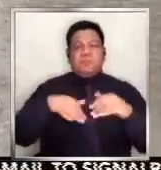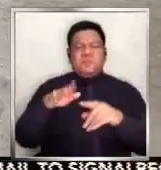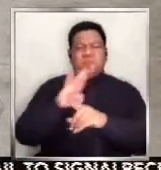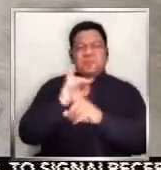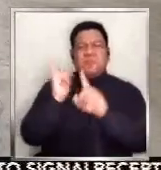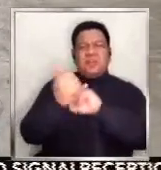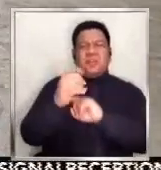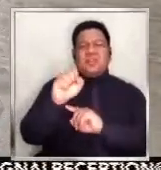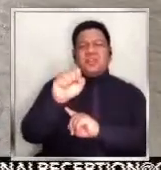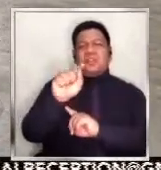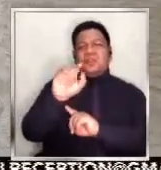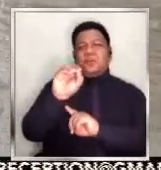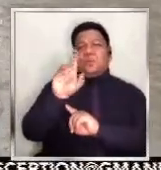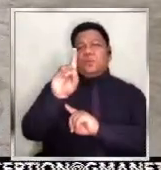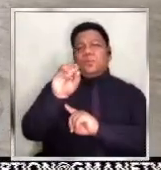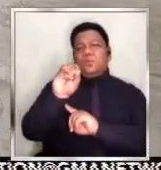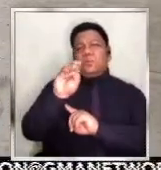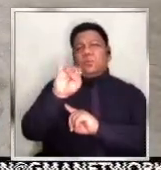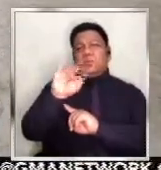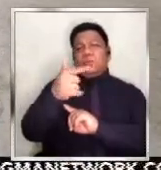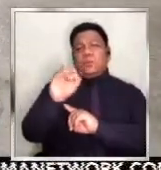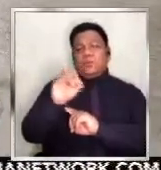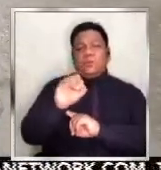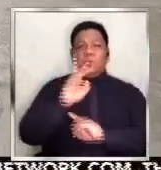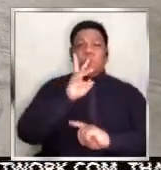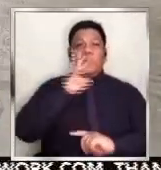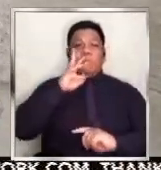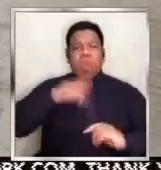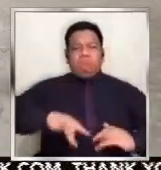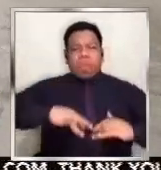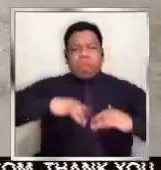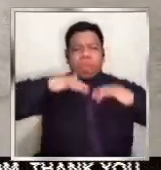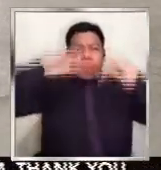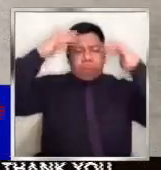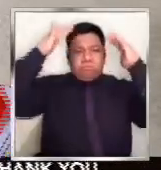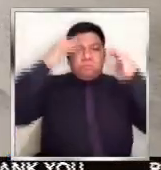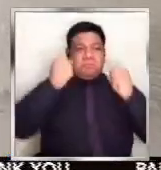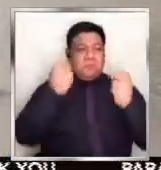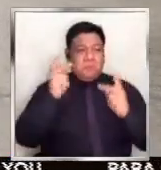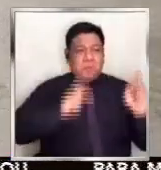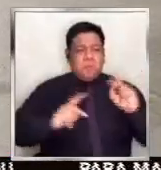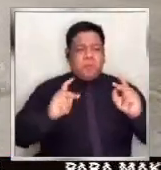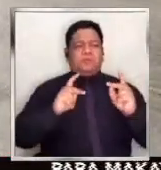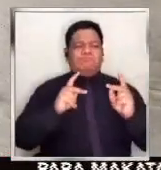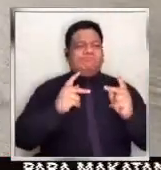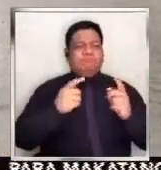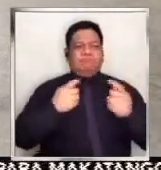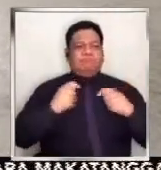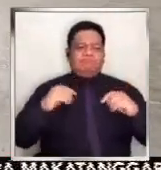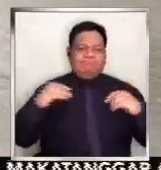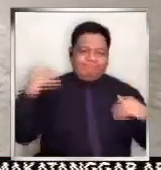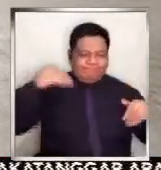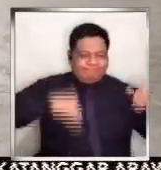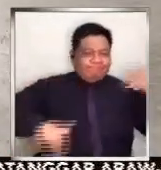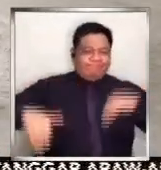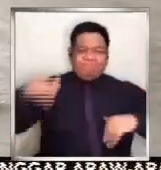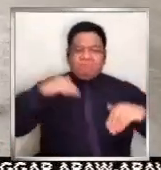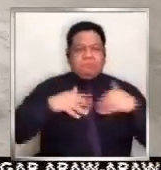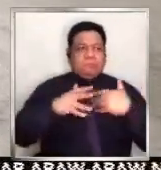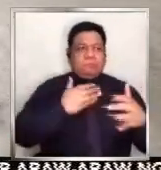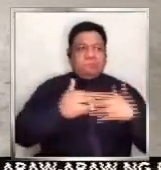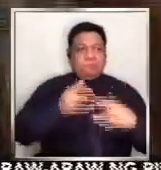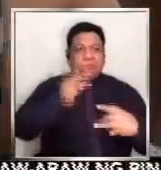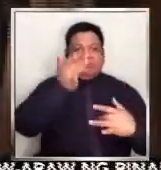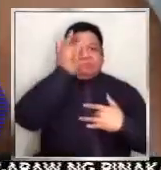ang baha. Kaya naman marami sa mga lumilikas na residente ang napipilitan ng lumangoy. Di alintana ang sakit na maaari makuha mula sa